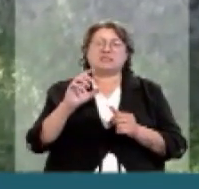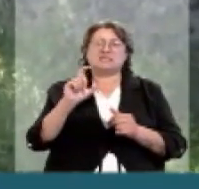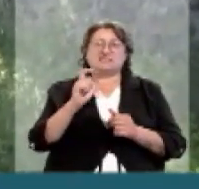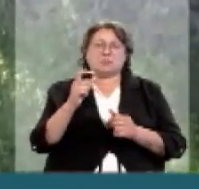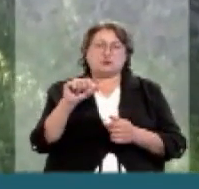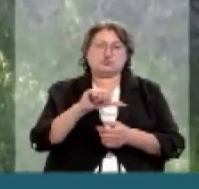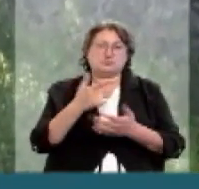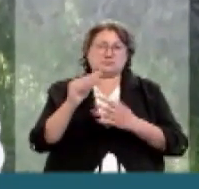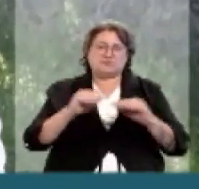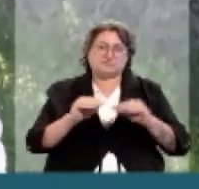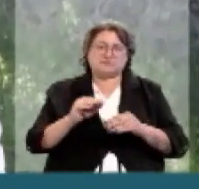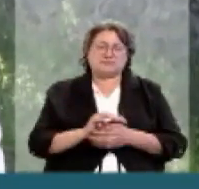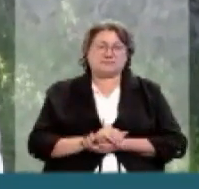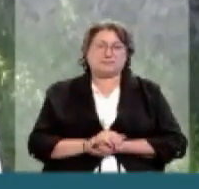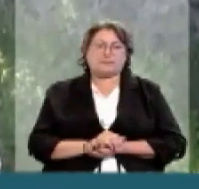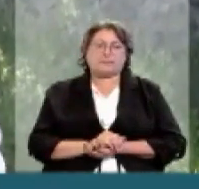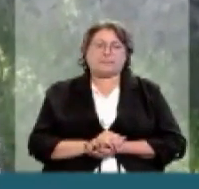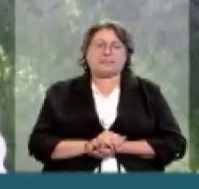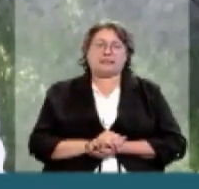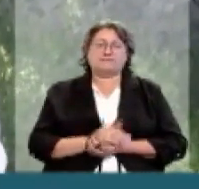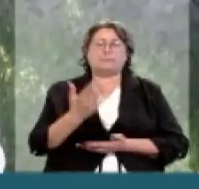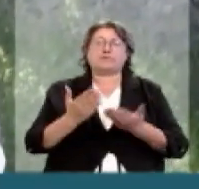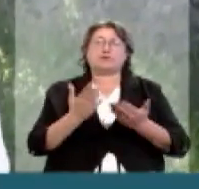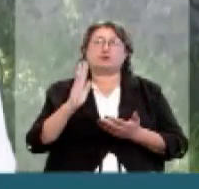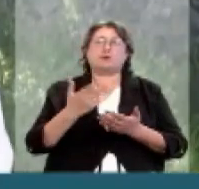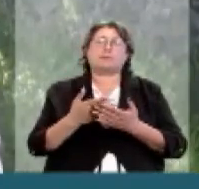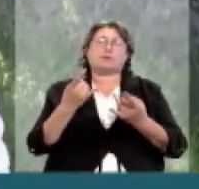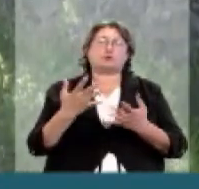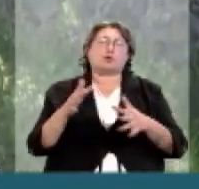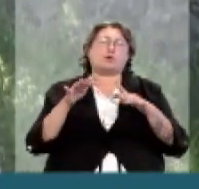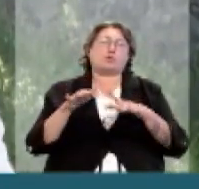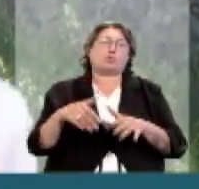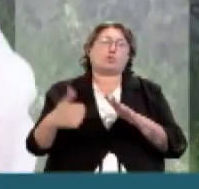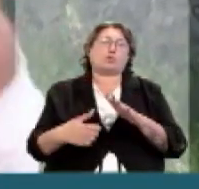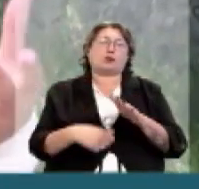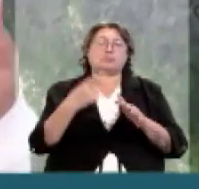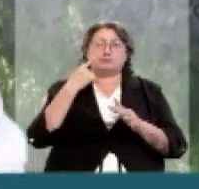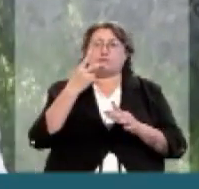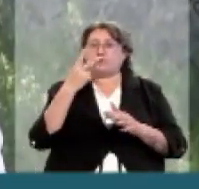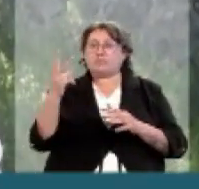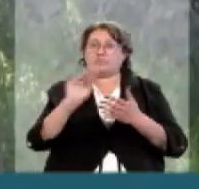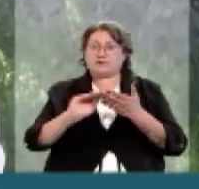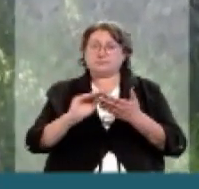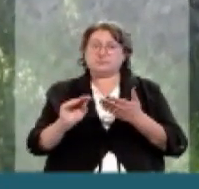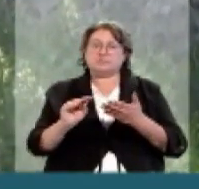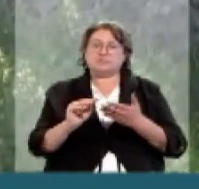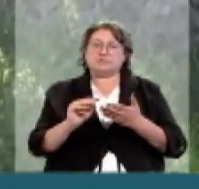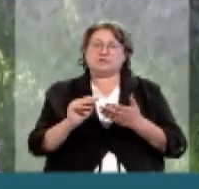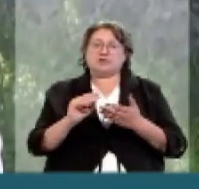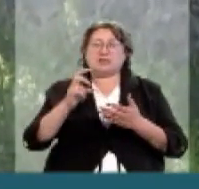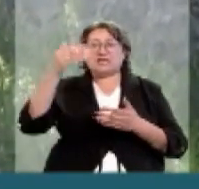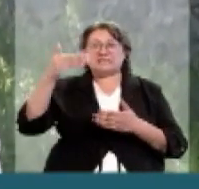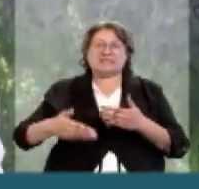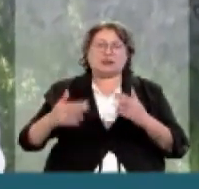Егер өзімізде, мысалы, кешке серуендеп шықсақ, үйлердің қабырғаларында өте көп